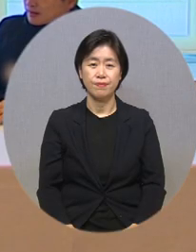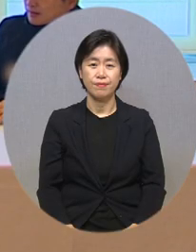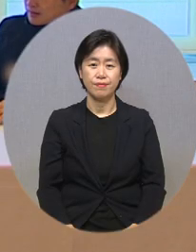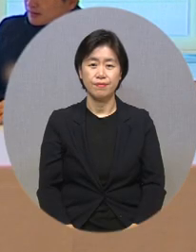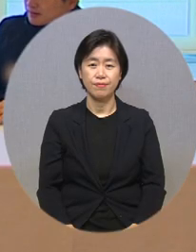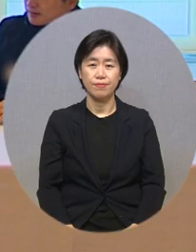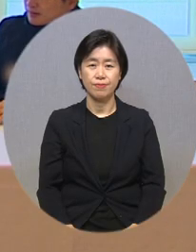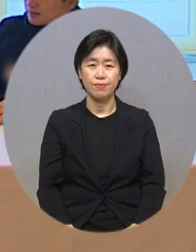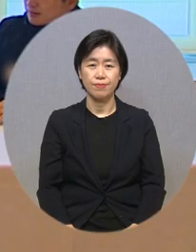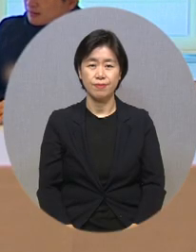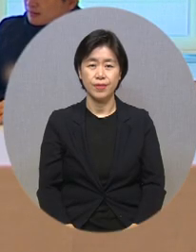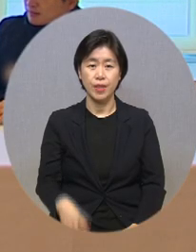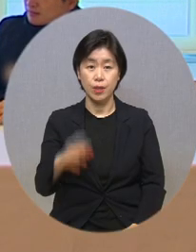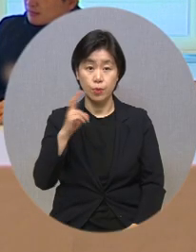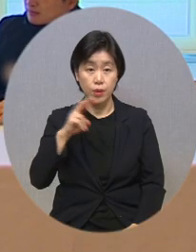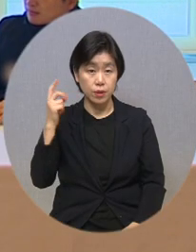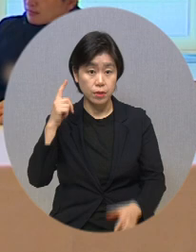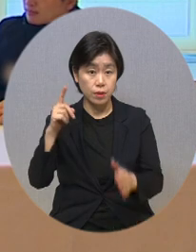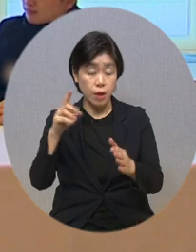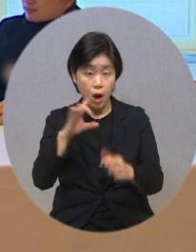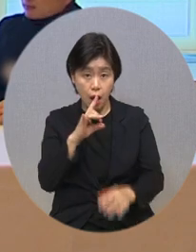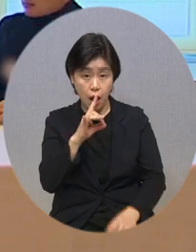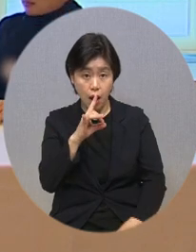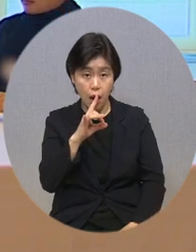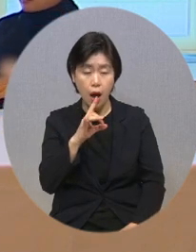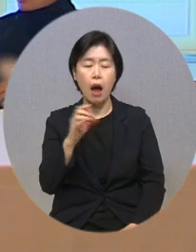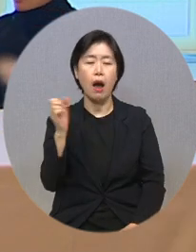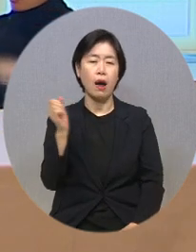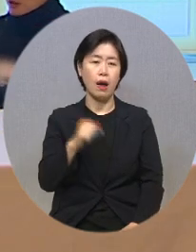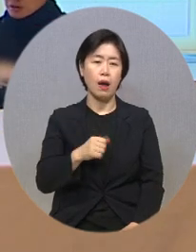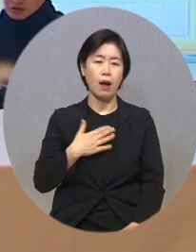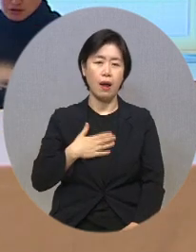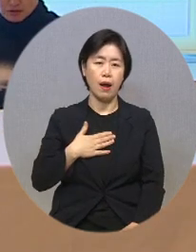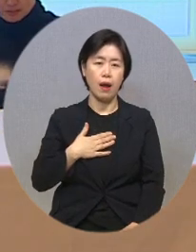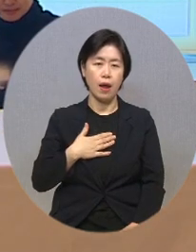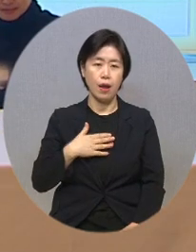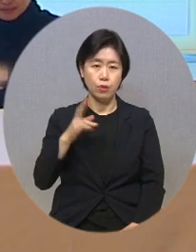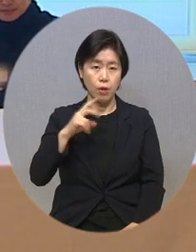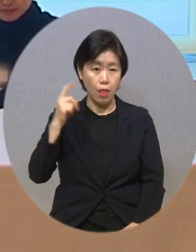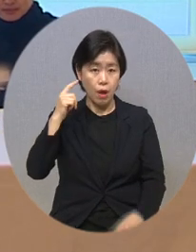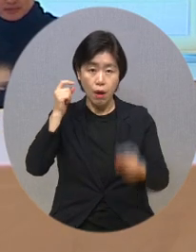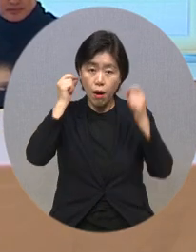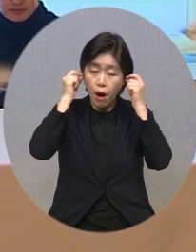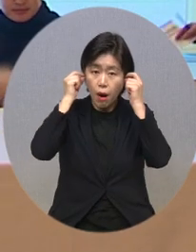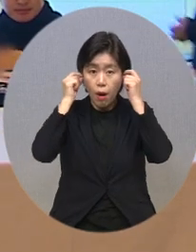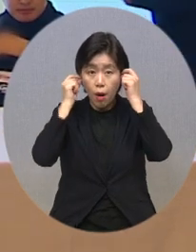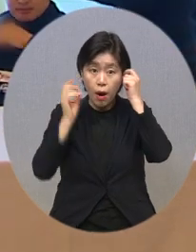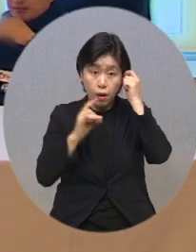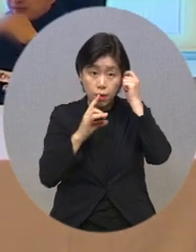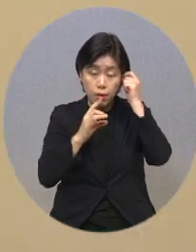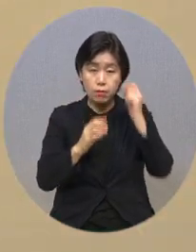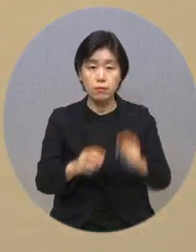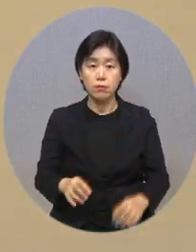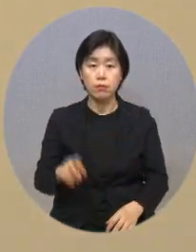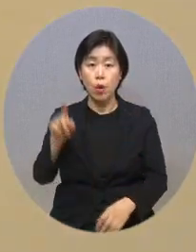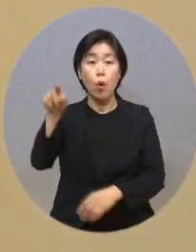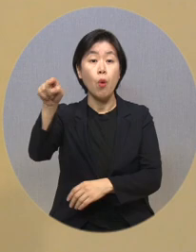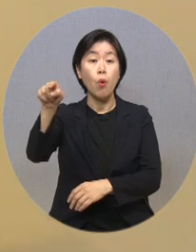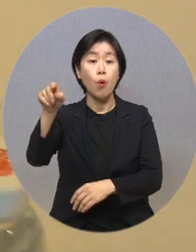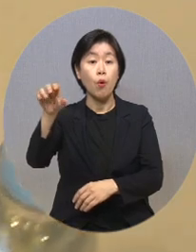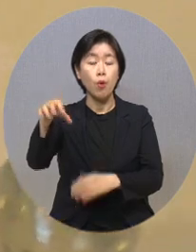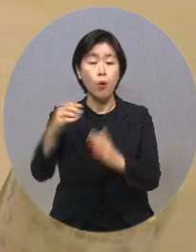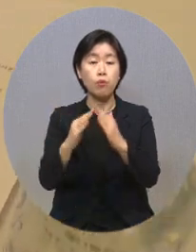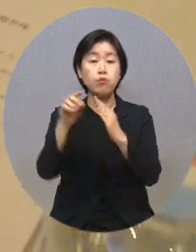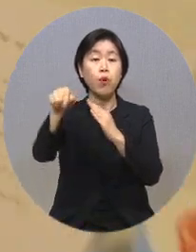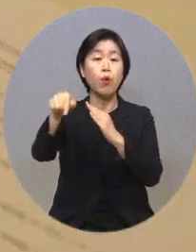아, 음악을 들으면 안 돼요? 아, 어, 음악을 들으면 안 됩니다. 음악 들으면 안 되지. 어, 밖에서 들리면요? 아니,